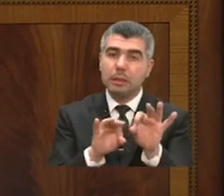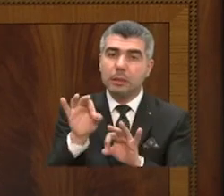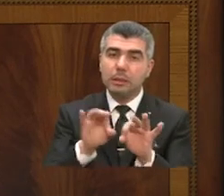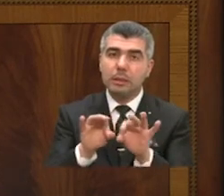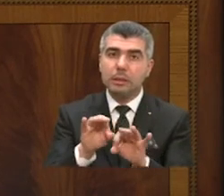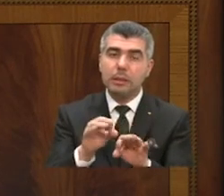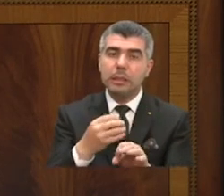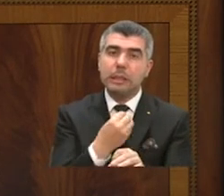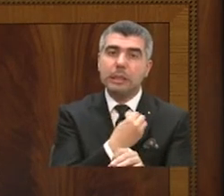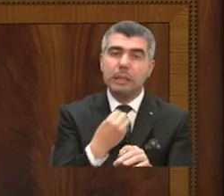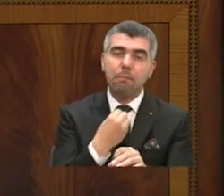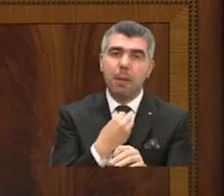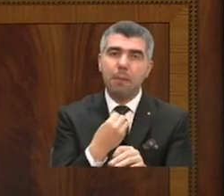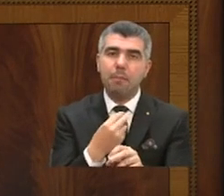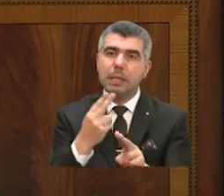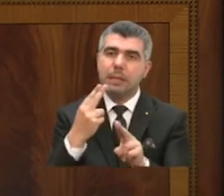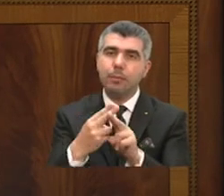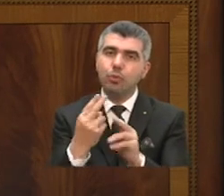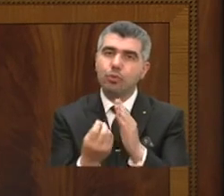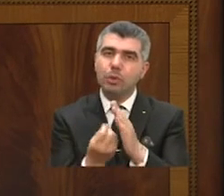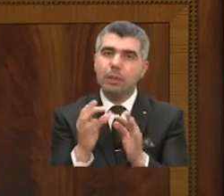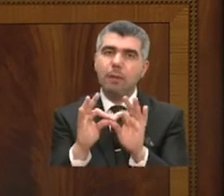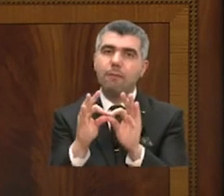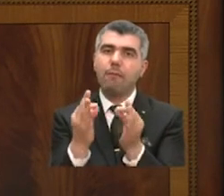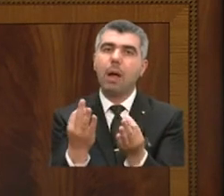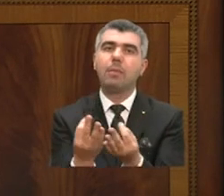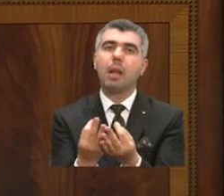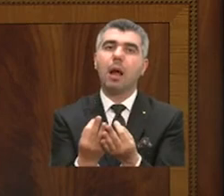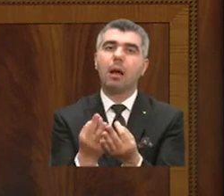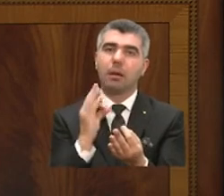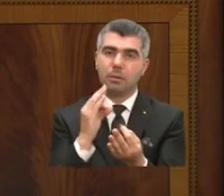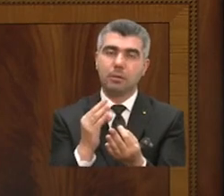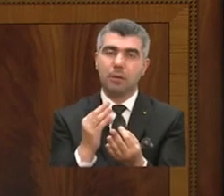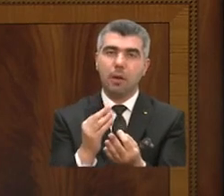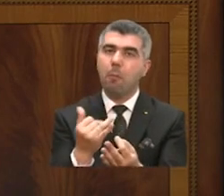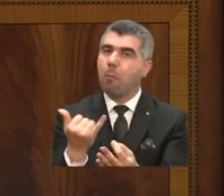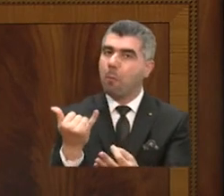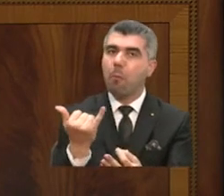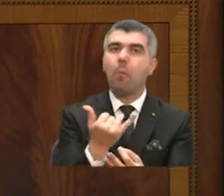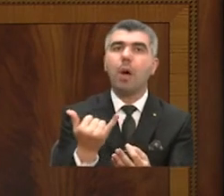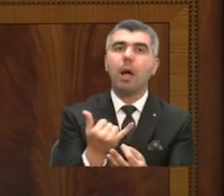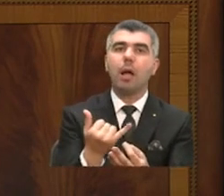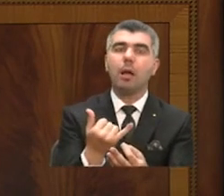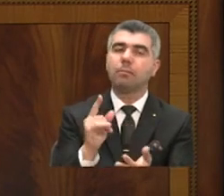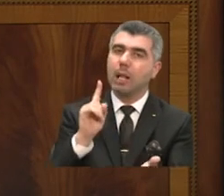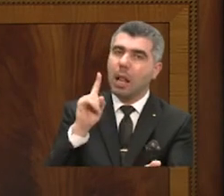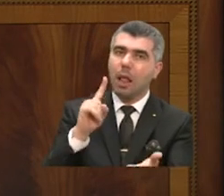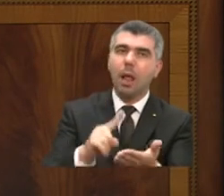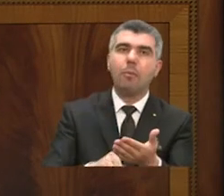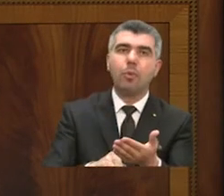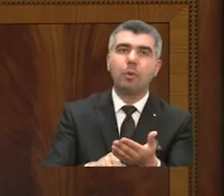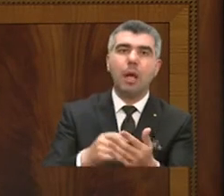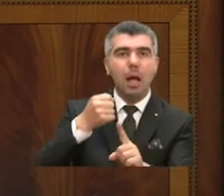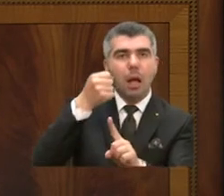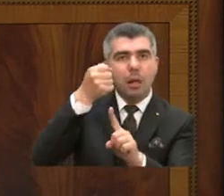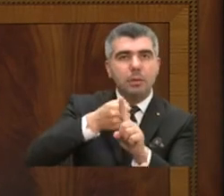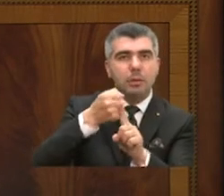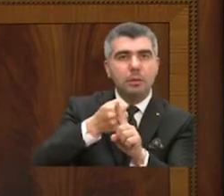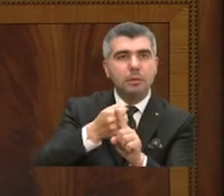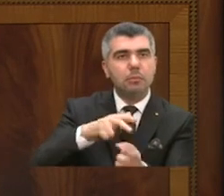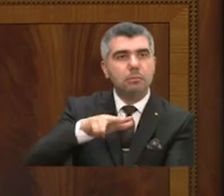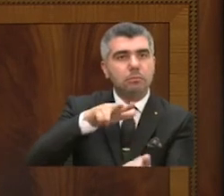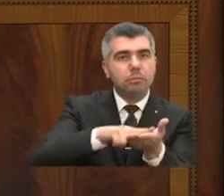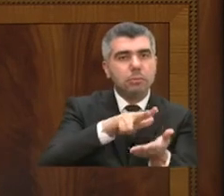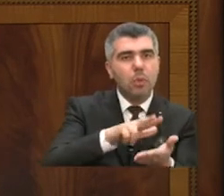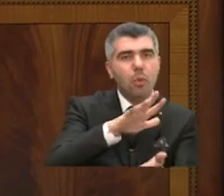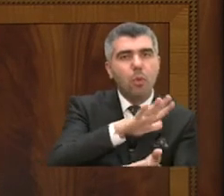لاختصاص طبيب الأسرة الذي يمثل بالنسبة لنا التزاماً مهماً سنعمل بكل تفاني على تفعيله